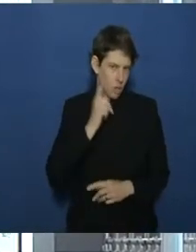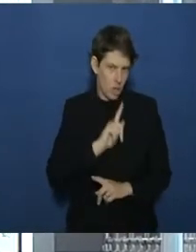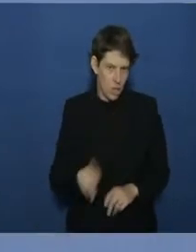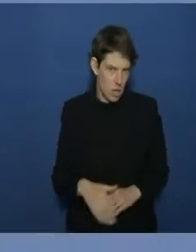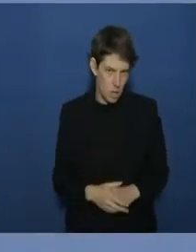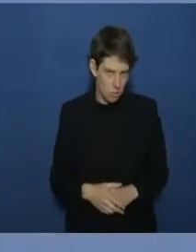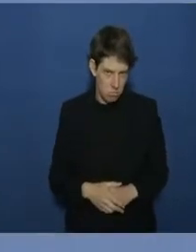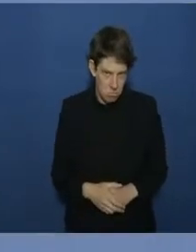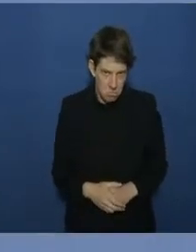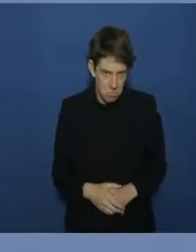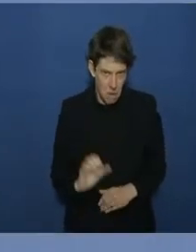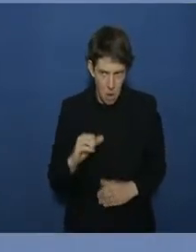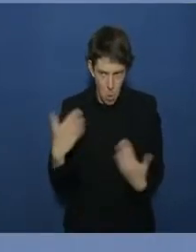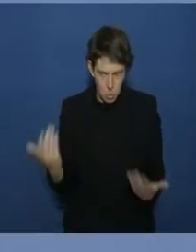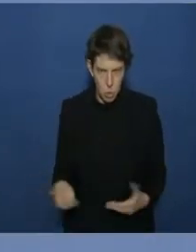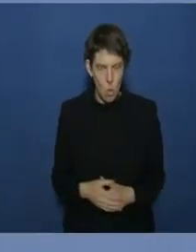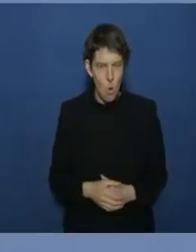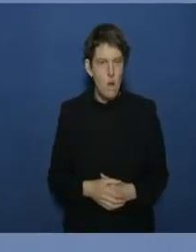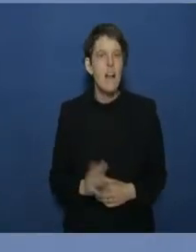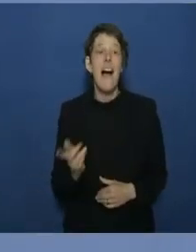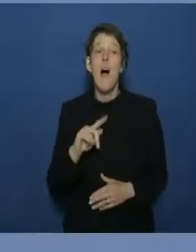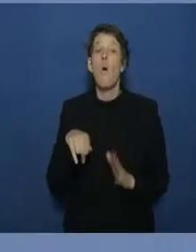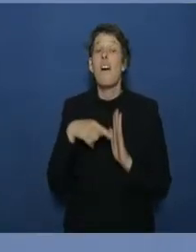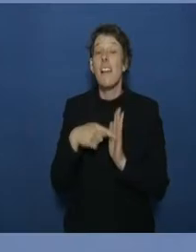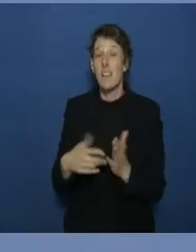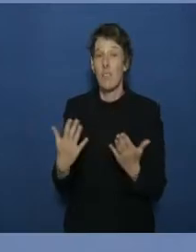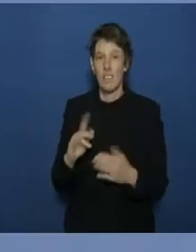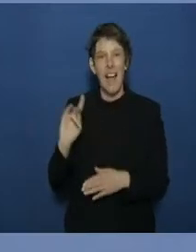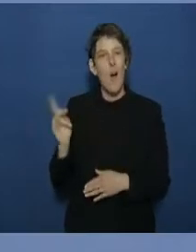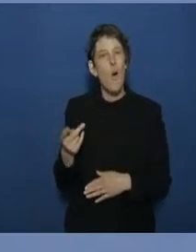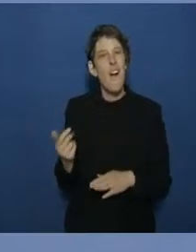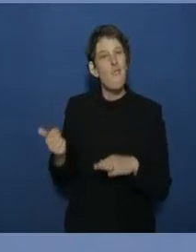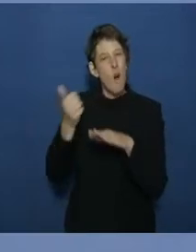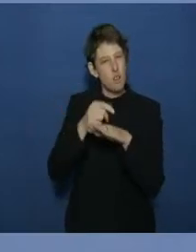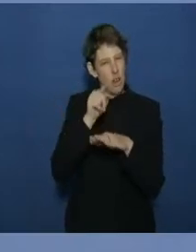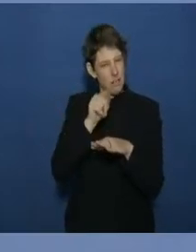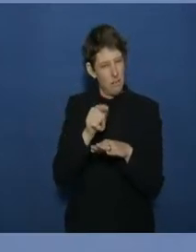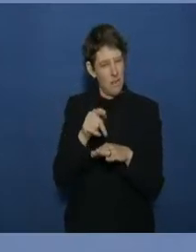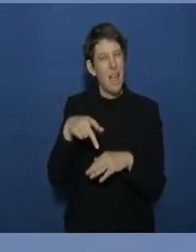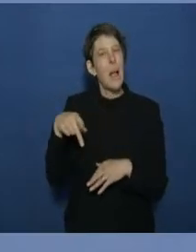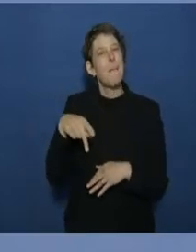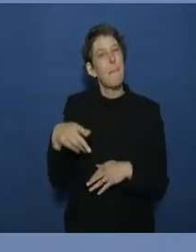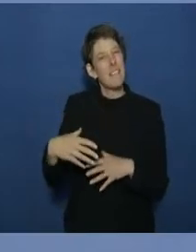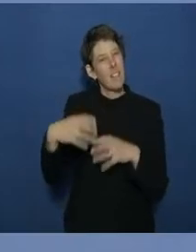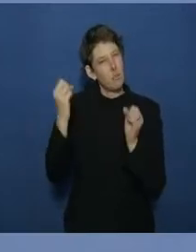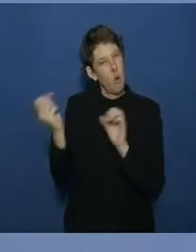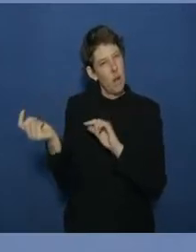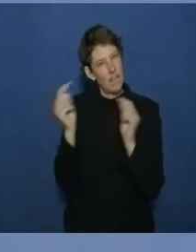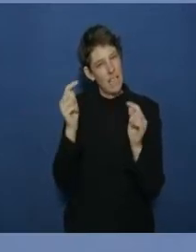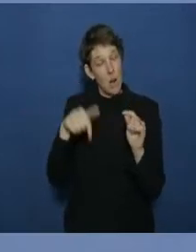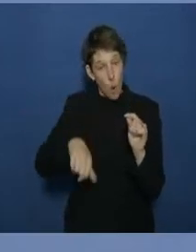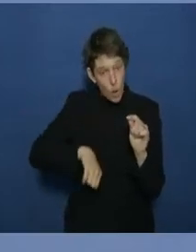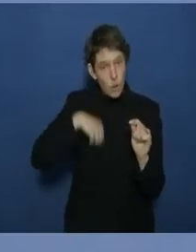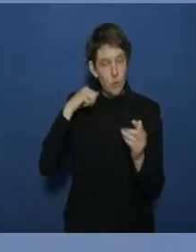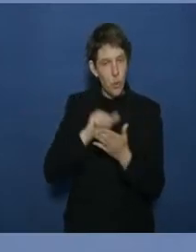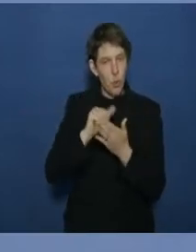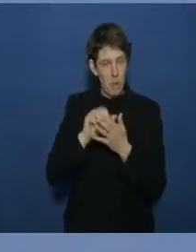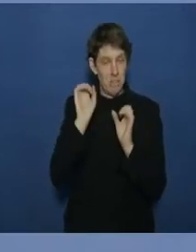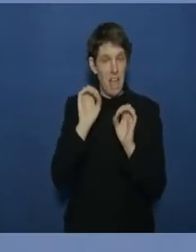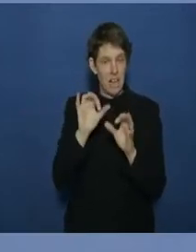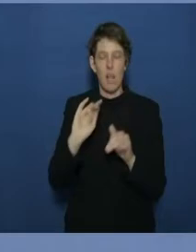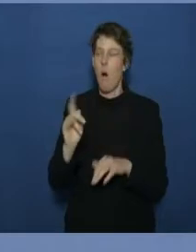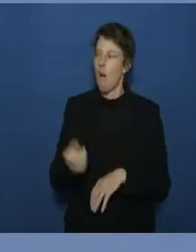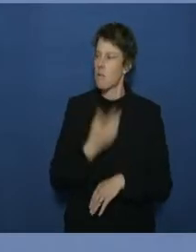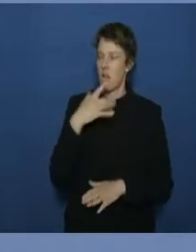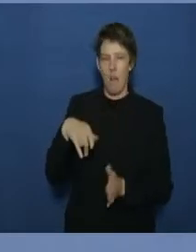nachvollziehbar. Ich weise Sie darauf hin, dass auch der Vorstand des Petersburger Dialoges sich dazu heute Morgen in einer Presseerklärung ja